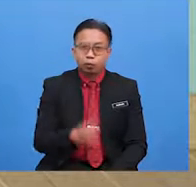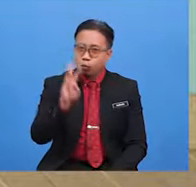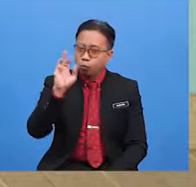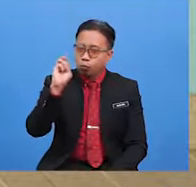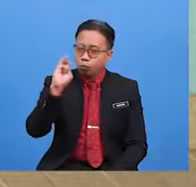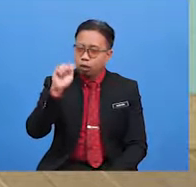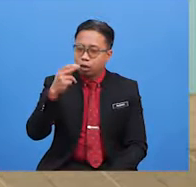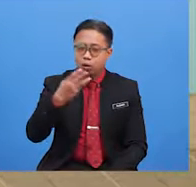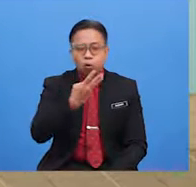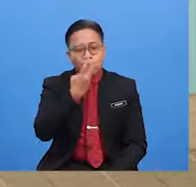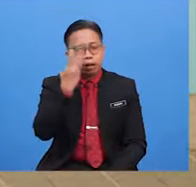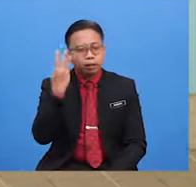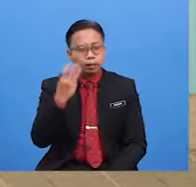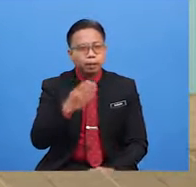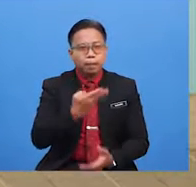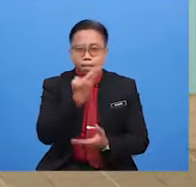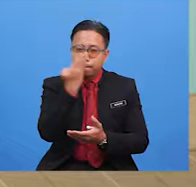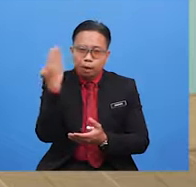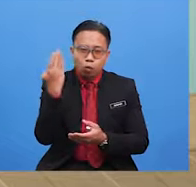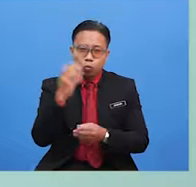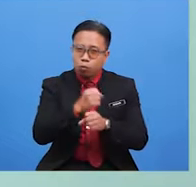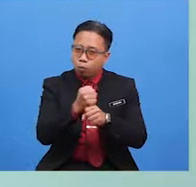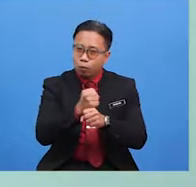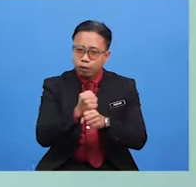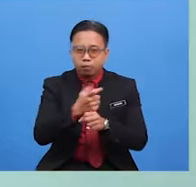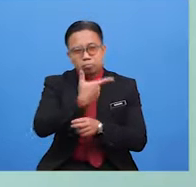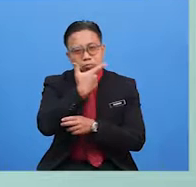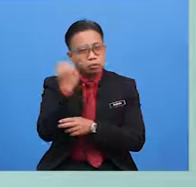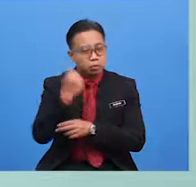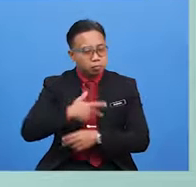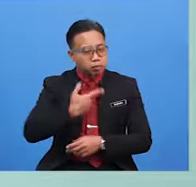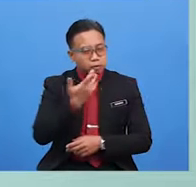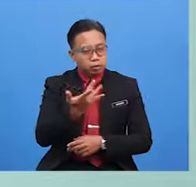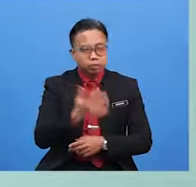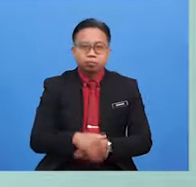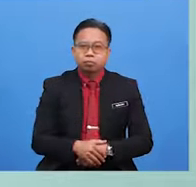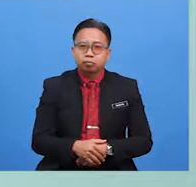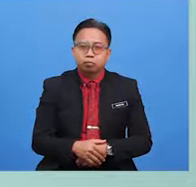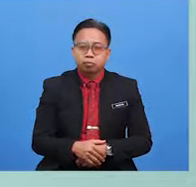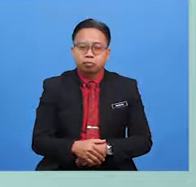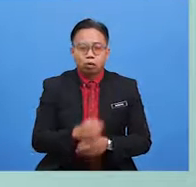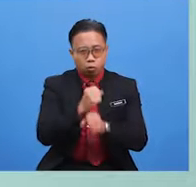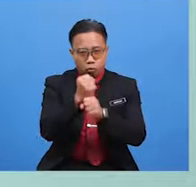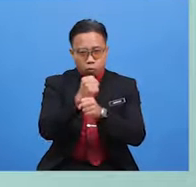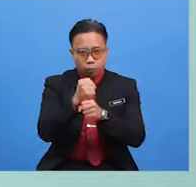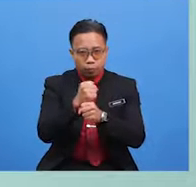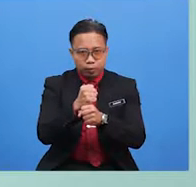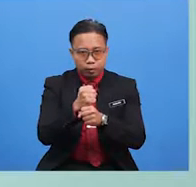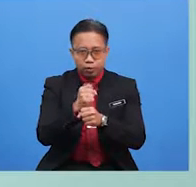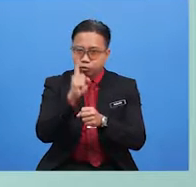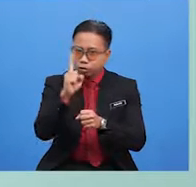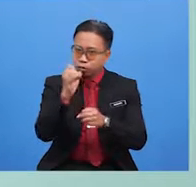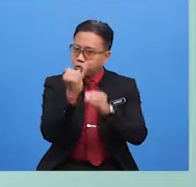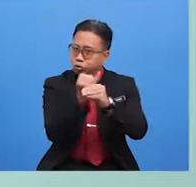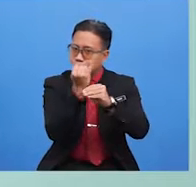Wah, wanginya bau kopi ini dan sedap rasanya. Tahukah murid-murid, sebenarnya kopi juga merupakan suatu